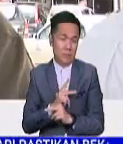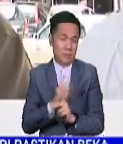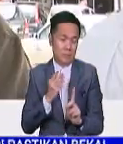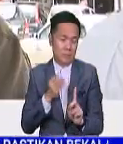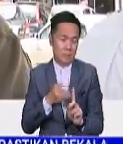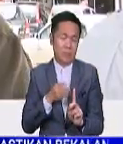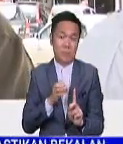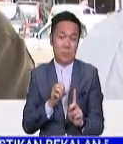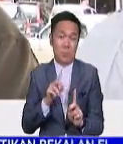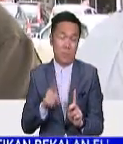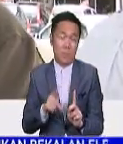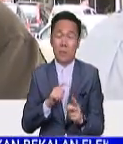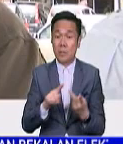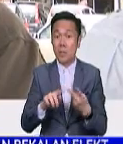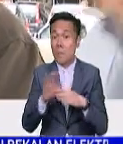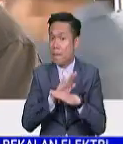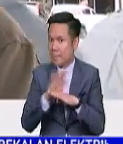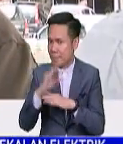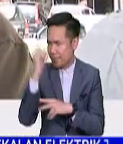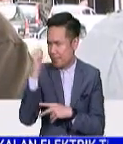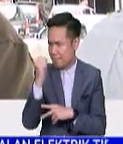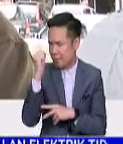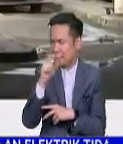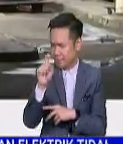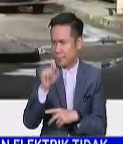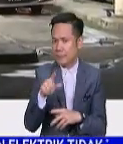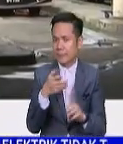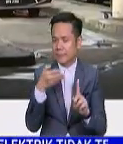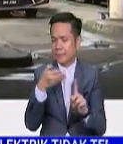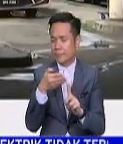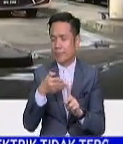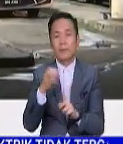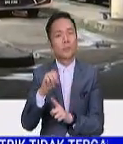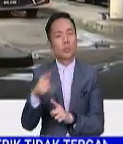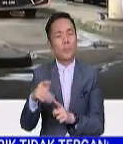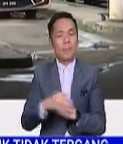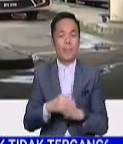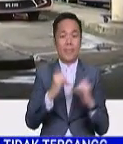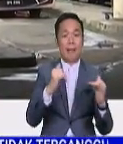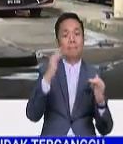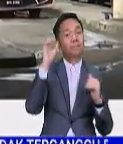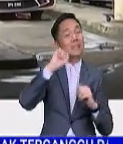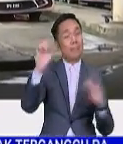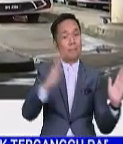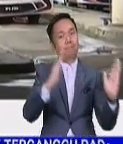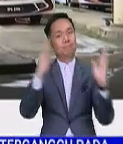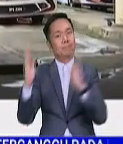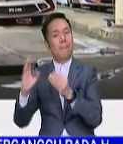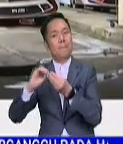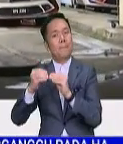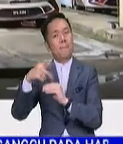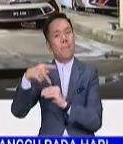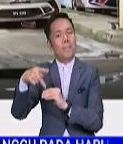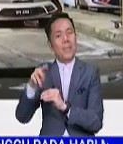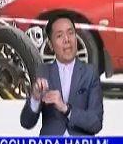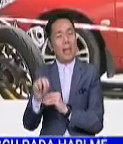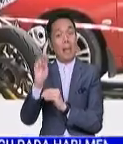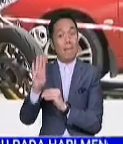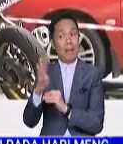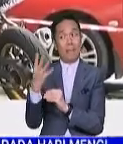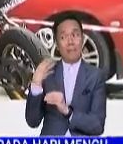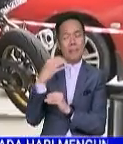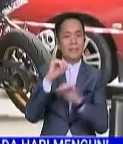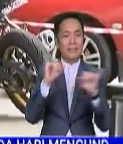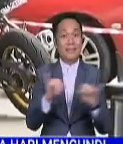Begitu juga dengan sungut-sungut syabas yang ada di sini sabayan telah beralih ke fase 4 pelan pemulihan negara PPN pada isnin lalu